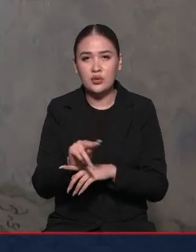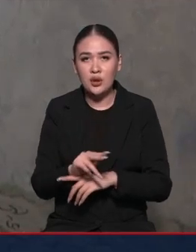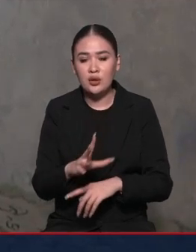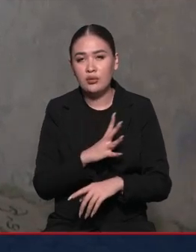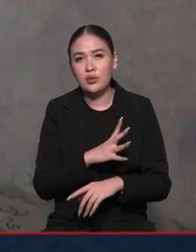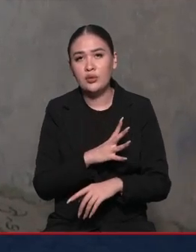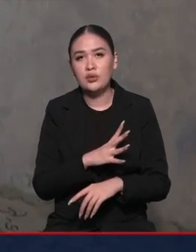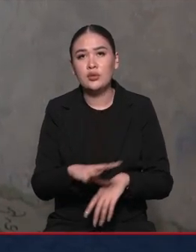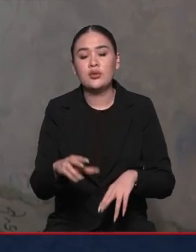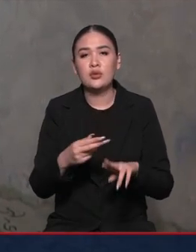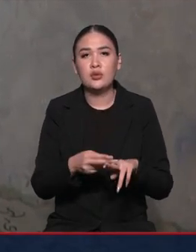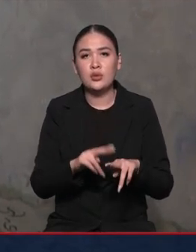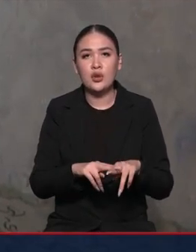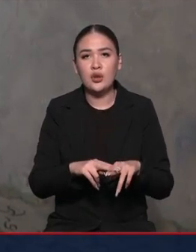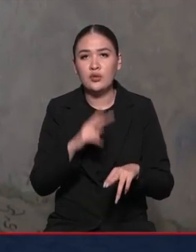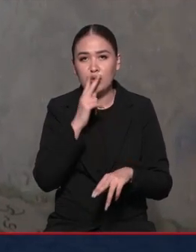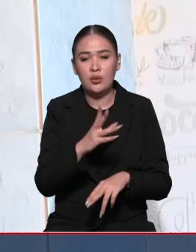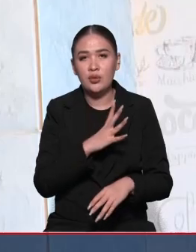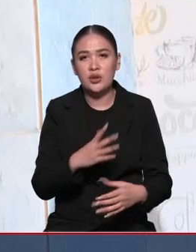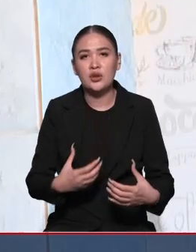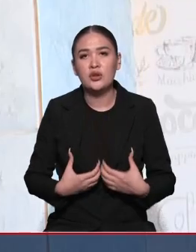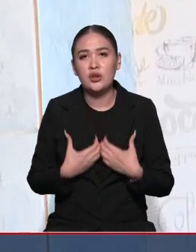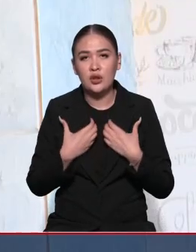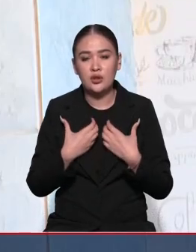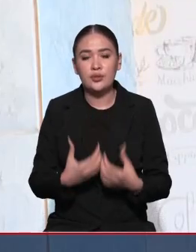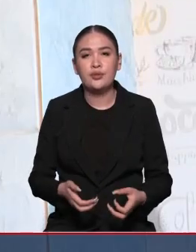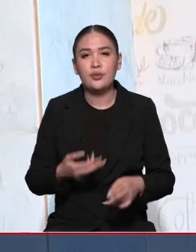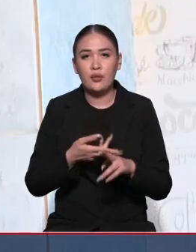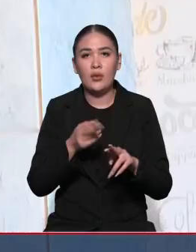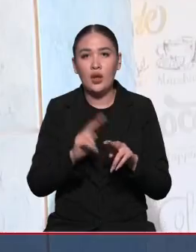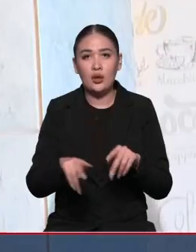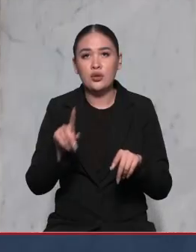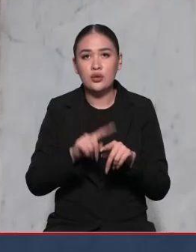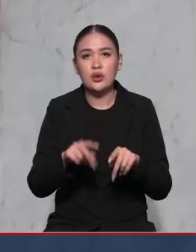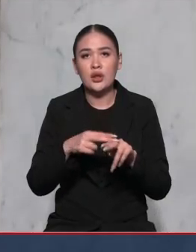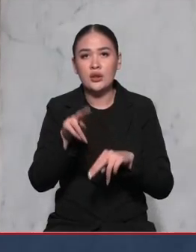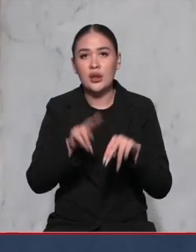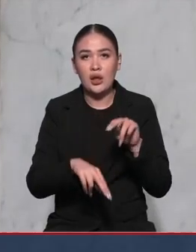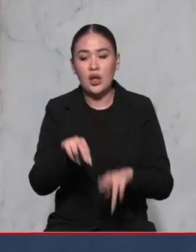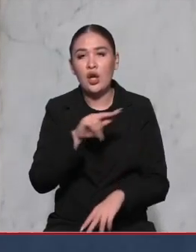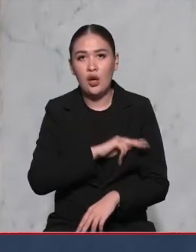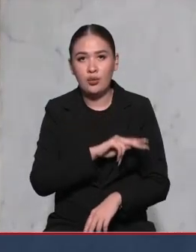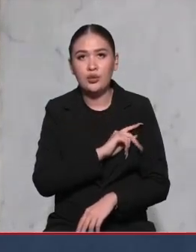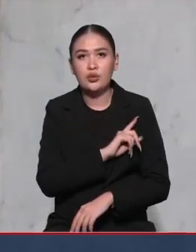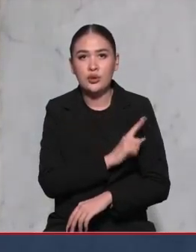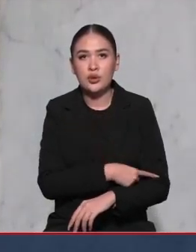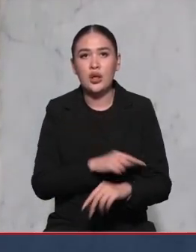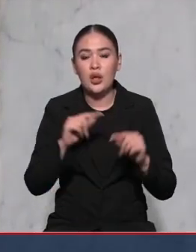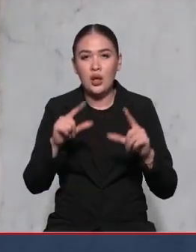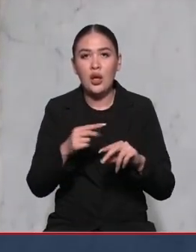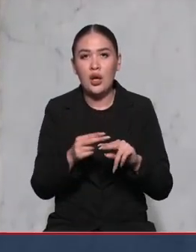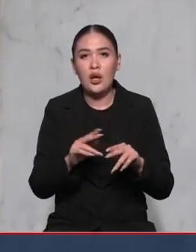засыпали все, а то прям страшно смотреть было. Осень уже не за горами, строители работают в усиленном режиме. На